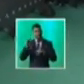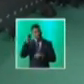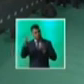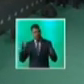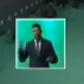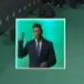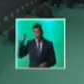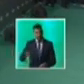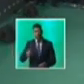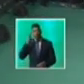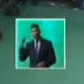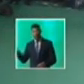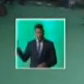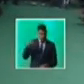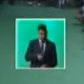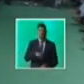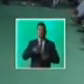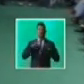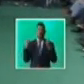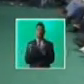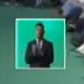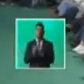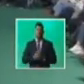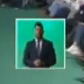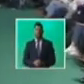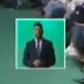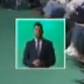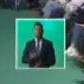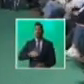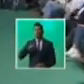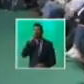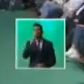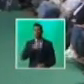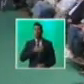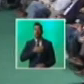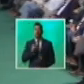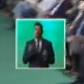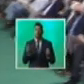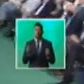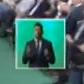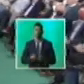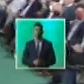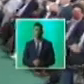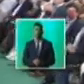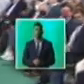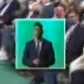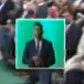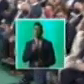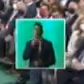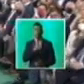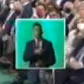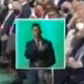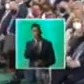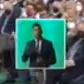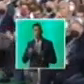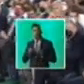Προφανώς. Είστε ικανοποιημένοι από το γεγονός ότι δεν χάσατε μετά τα Τέμπη, αλλά δεν κερδίσατε κιόλας? Δηλαδή, το γεγονός ότι η